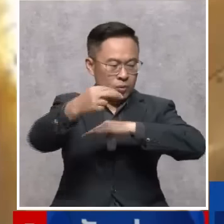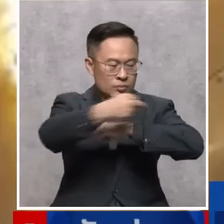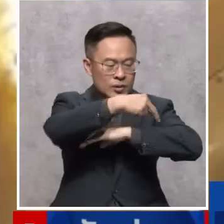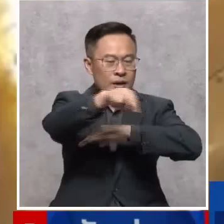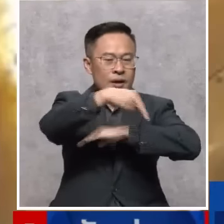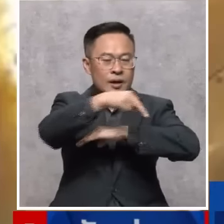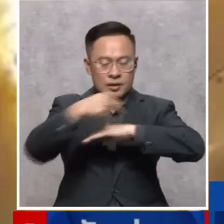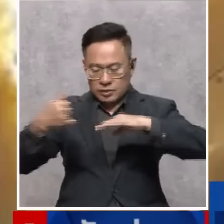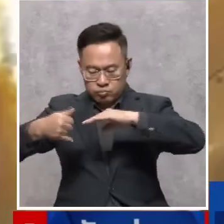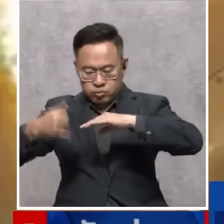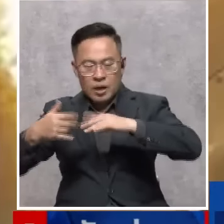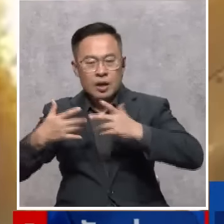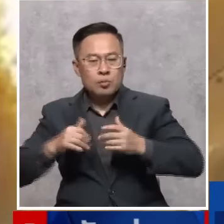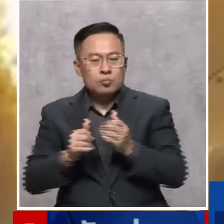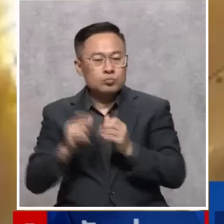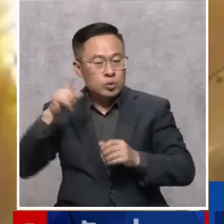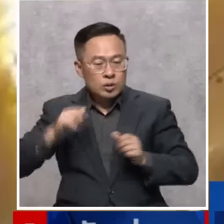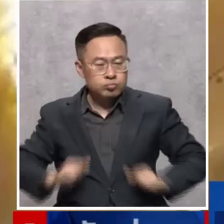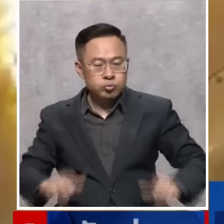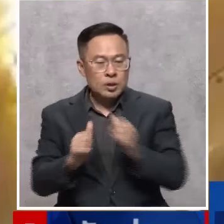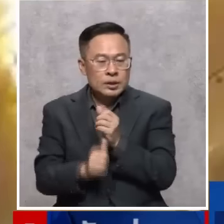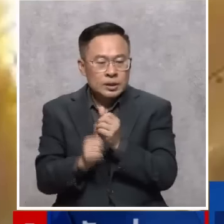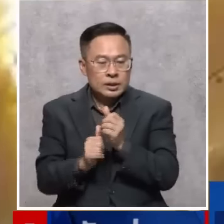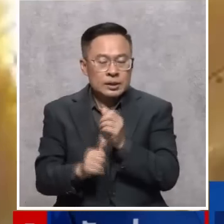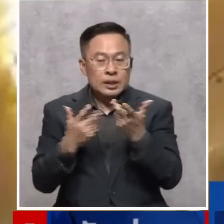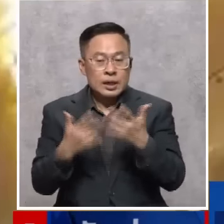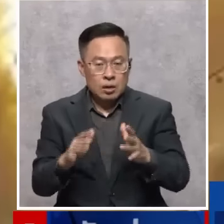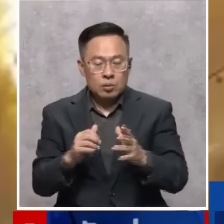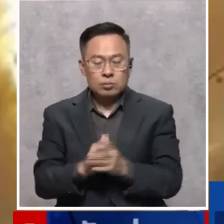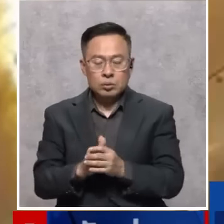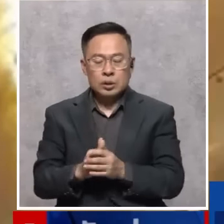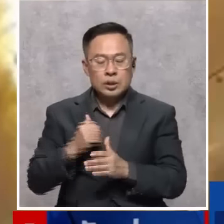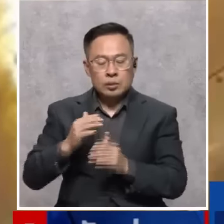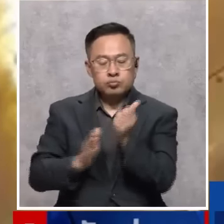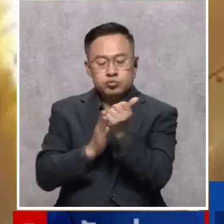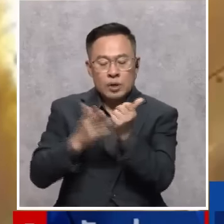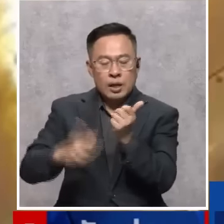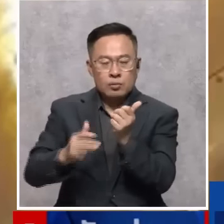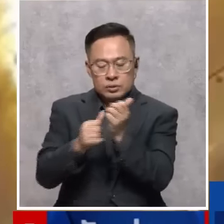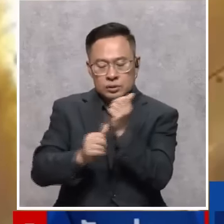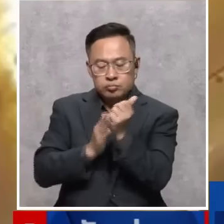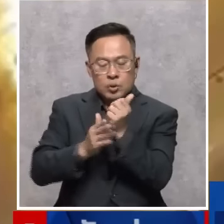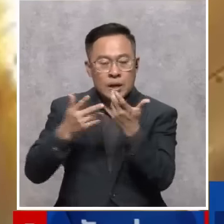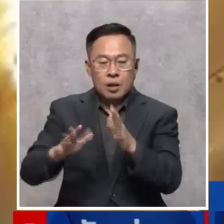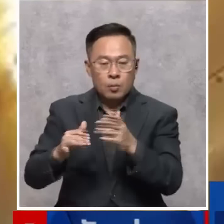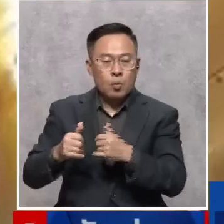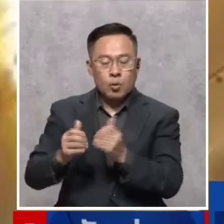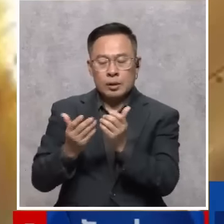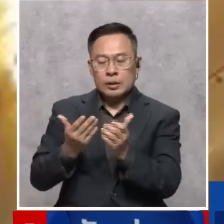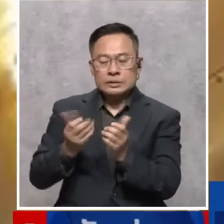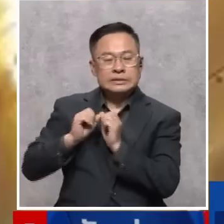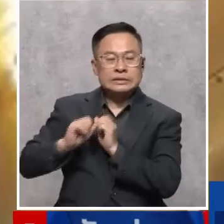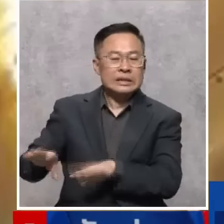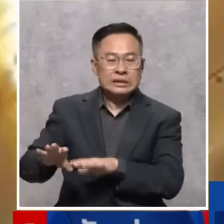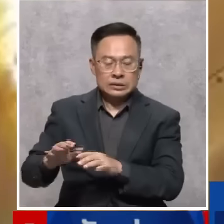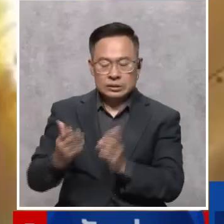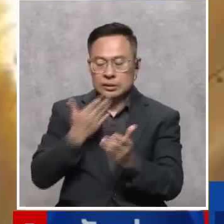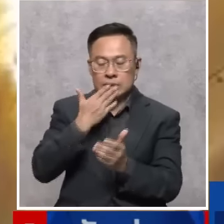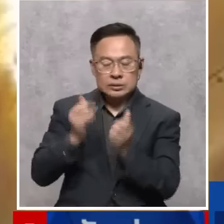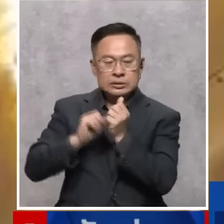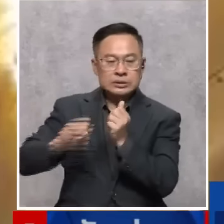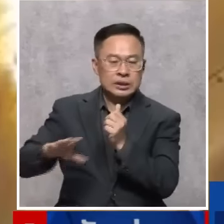แล้วก็รีบสวนกางเกงกลับไปวิ่งต่อแล้วก็ทิ้งกองอุจจาระไว้อยู่แบบนั้นน่ะค่ะเมื่อช่วงเช้านะคะล่าสุด